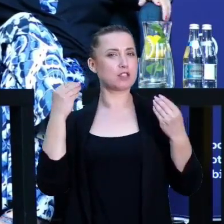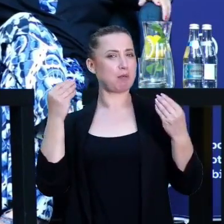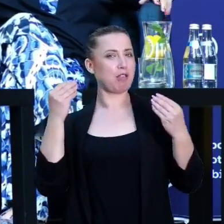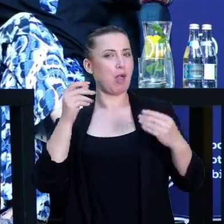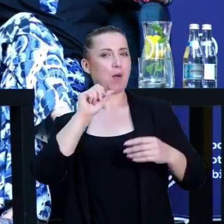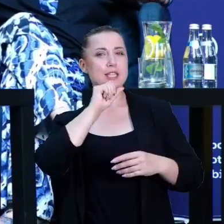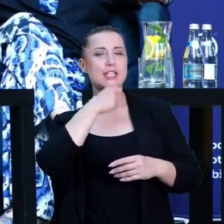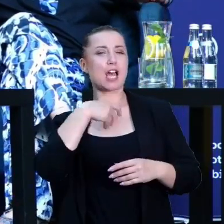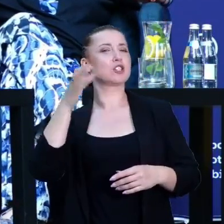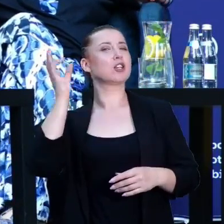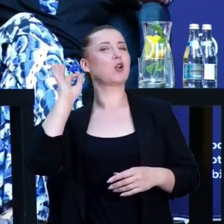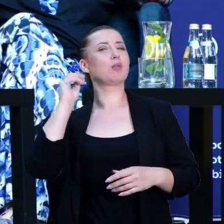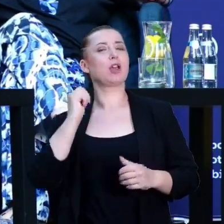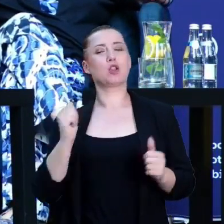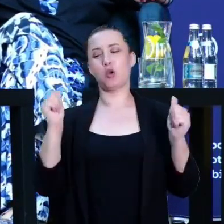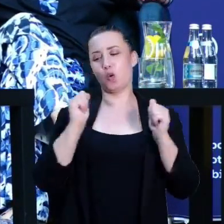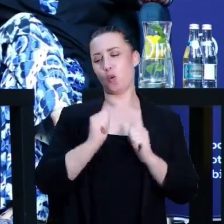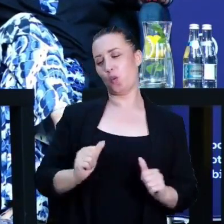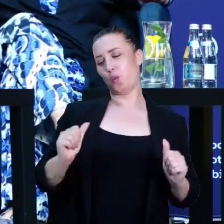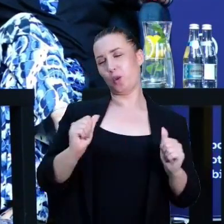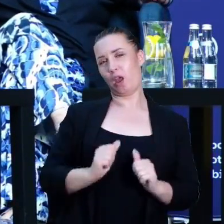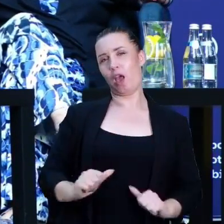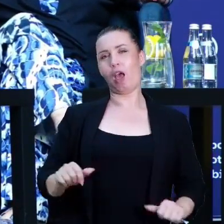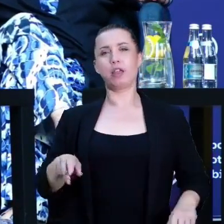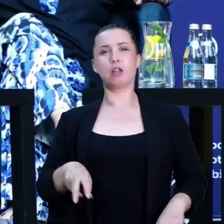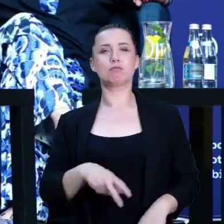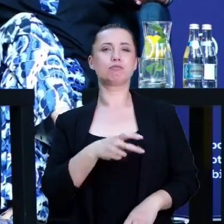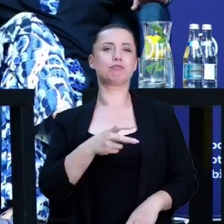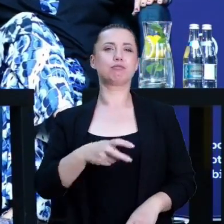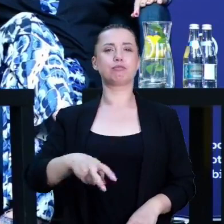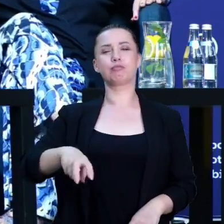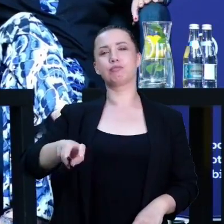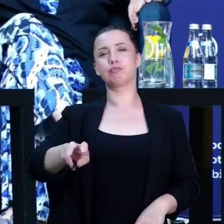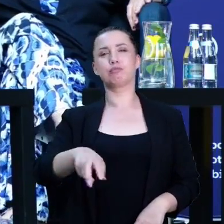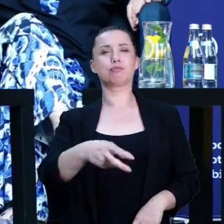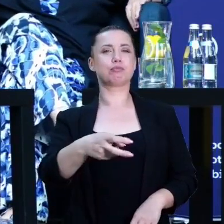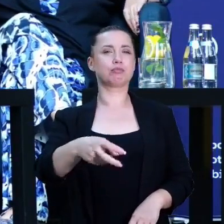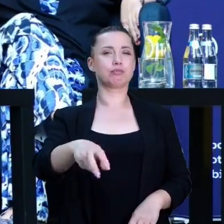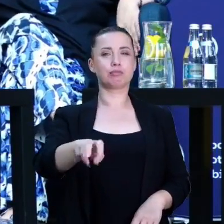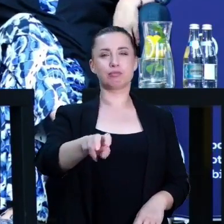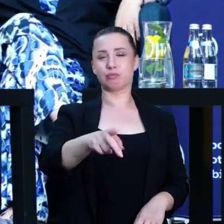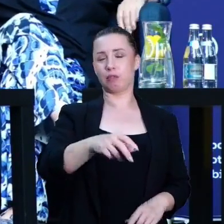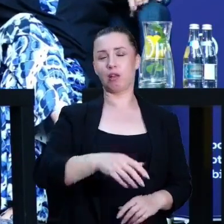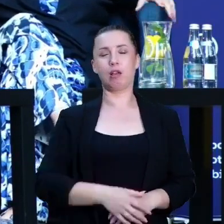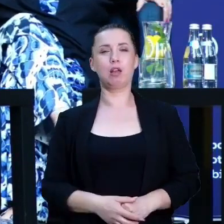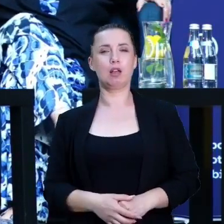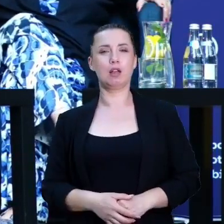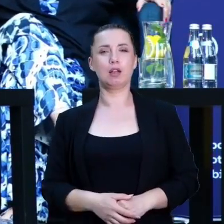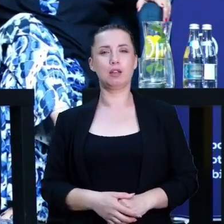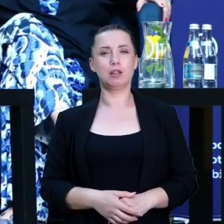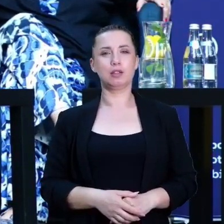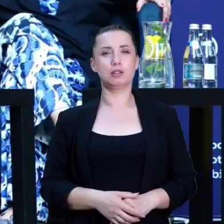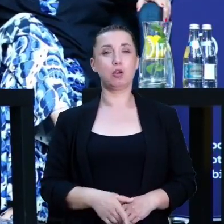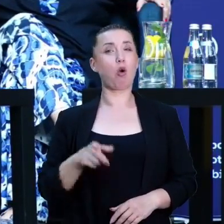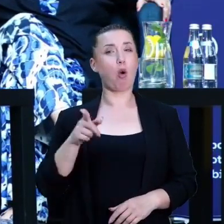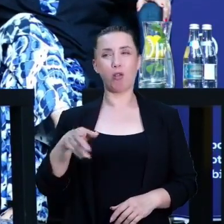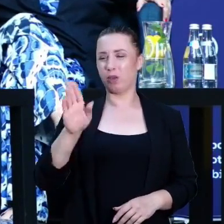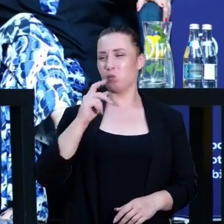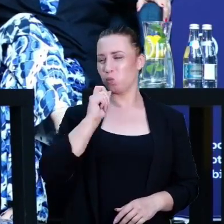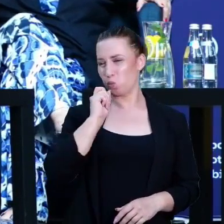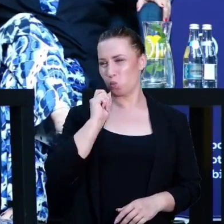prawda, elegancko ubrane i noszące się z takim, prawda, wdziękiem niesamowitym. Więc oni to